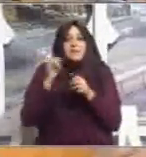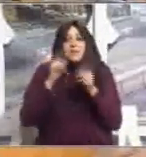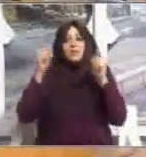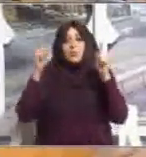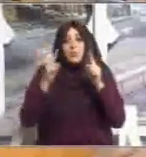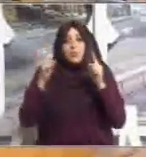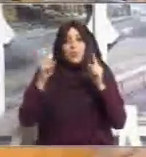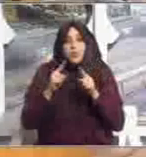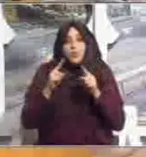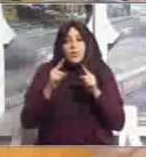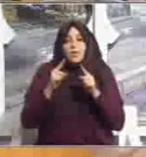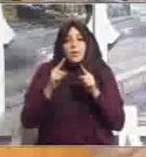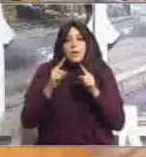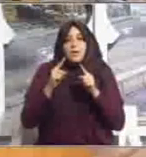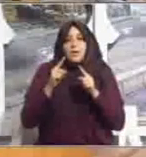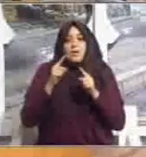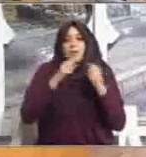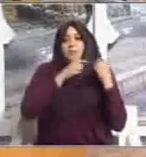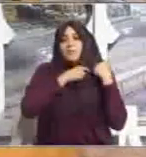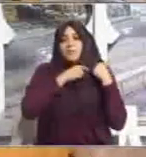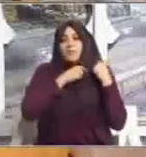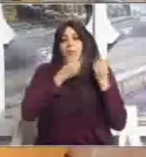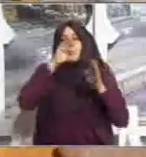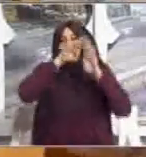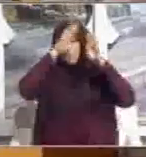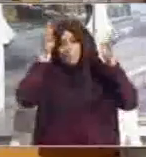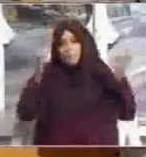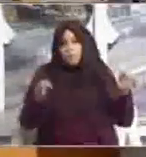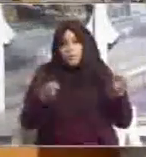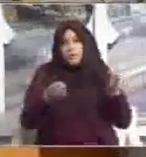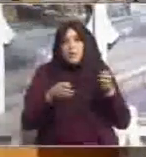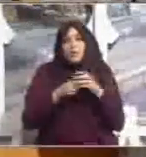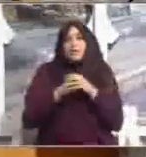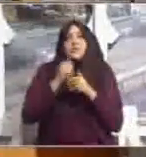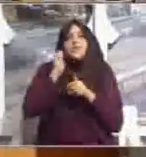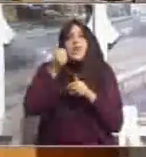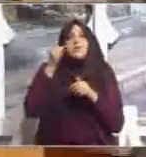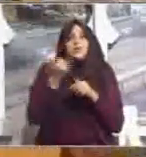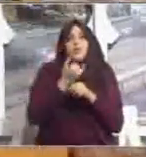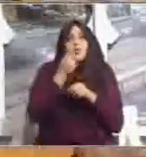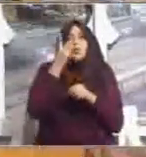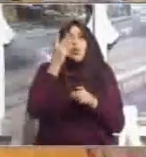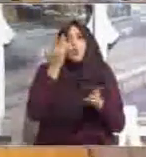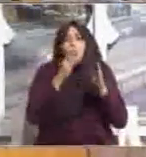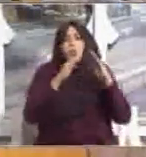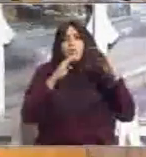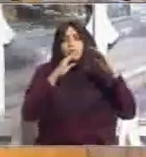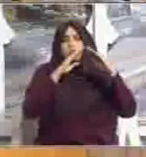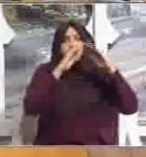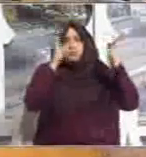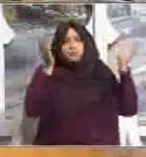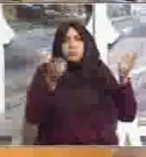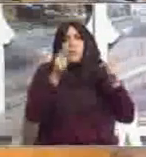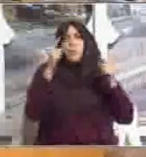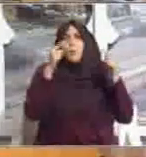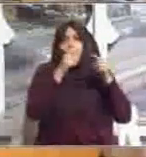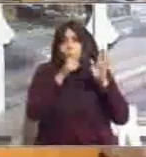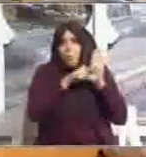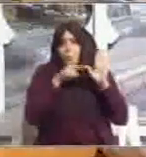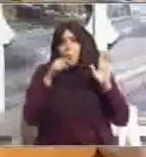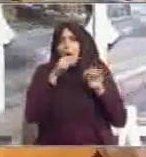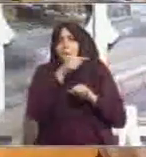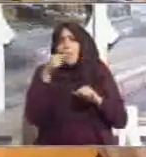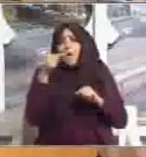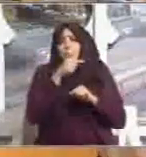يوم قيراطان. والقيراط معناتها راهي حاجة كبيرة، معناتها كل يوم الأجر نتاعه ناقص. معناها